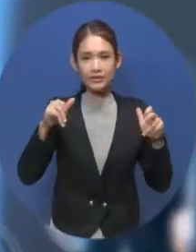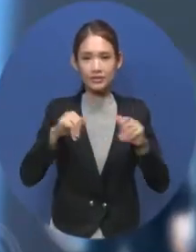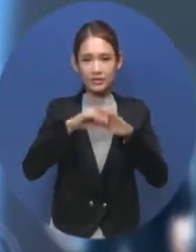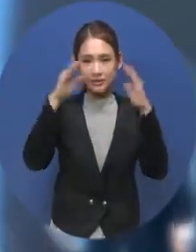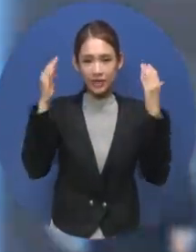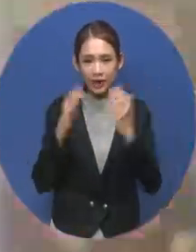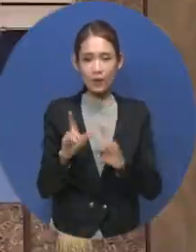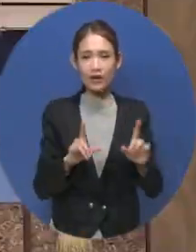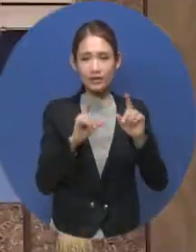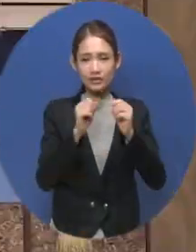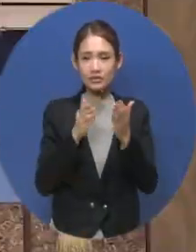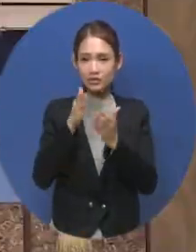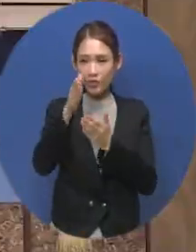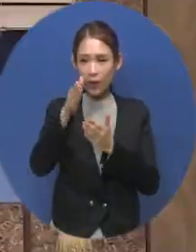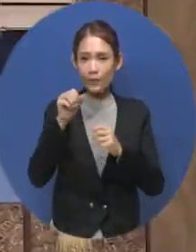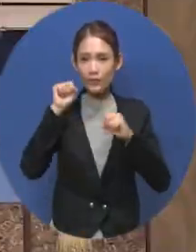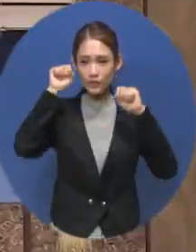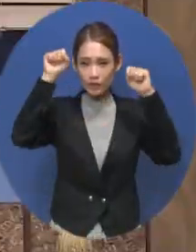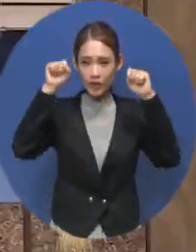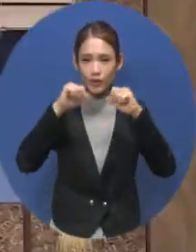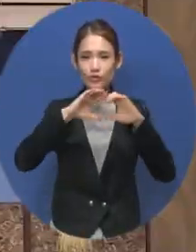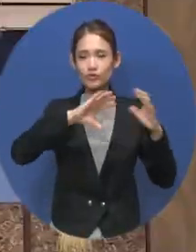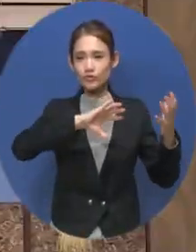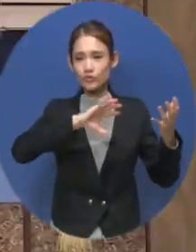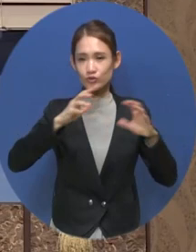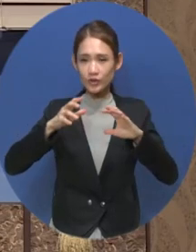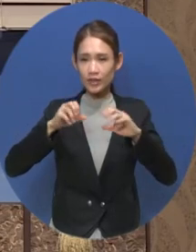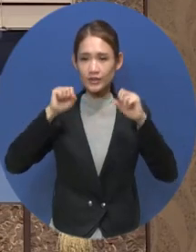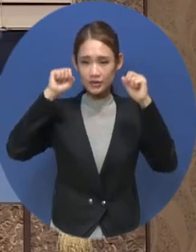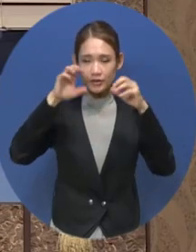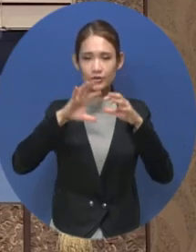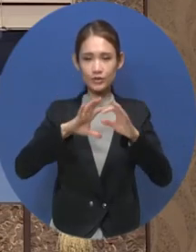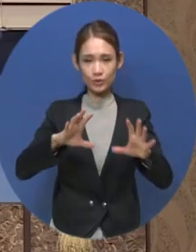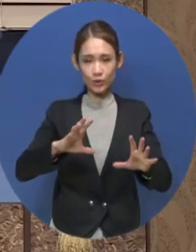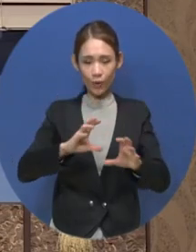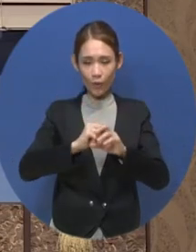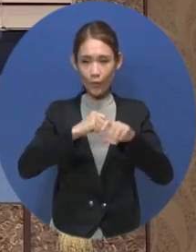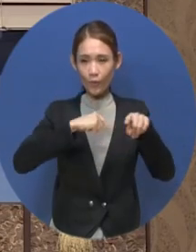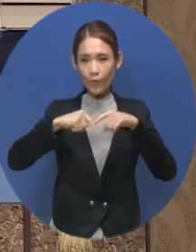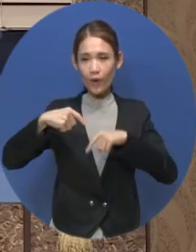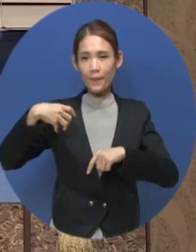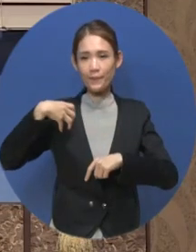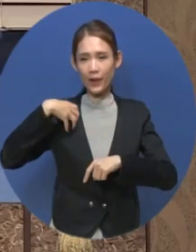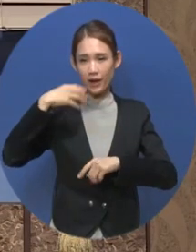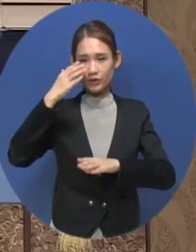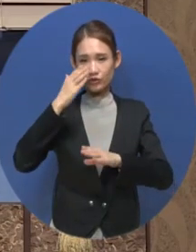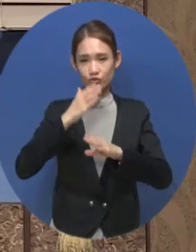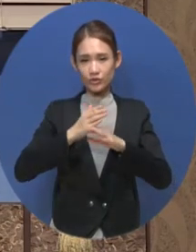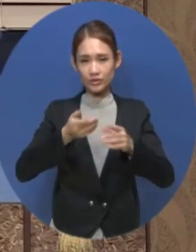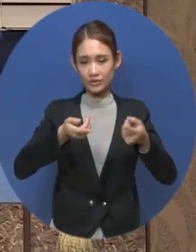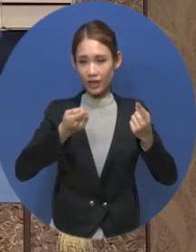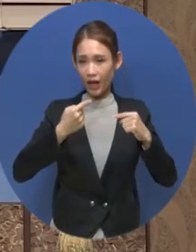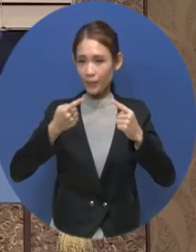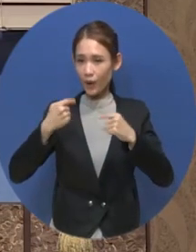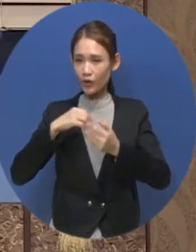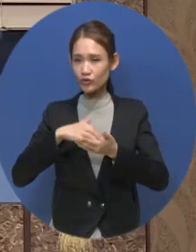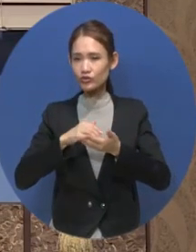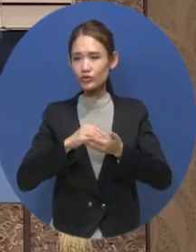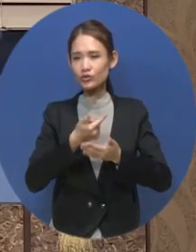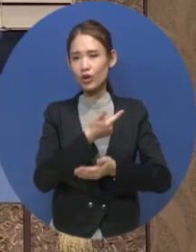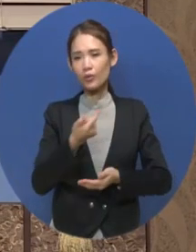또 전문체육, 또 국제체육 관련해서 이를 총괄하고 있는데요. 예. 아직도 참여율이 조금 저조합니다.